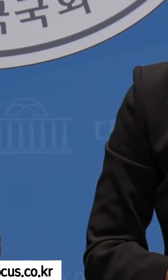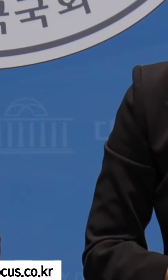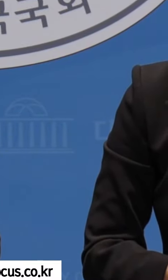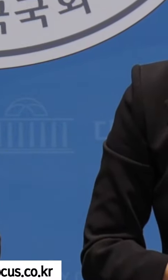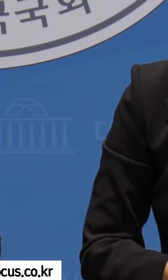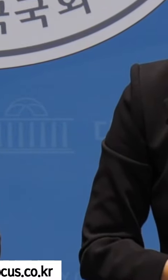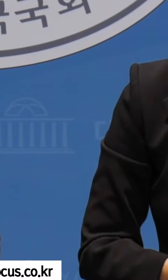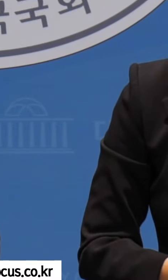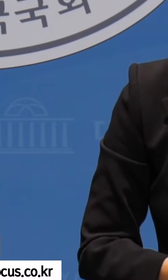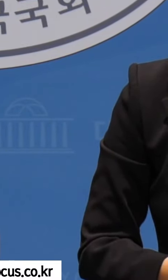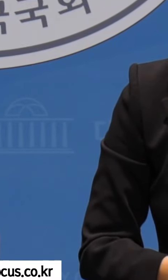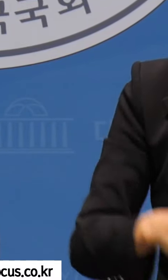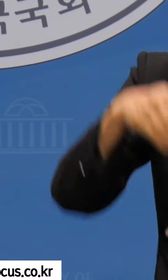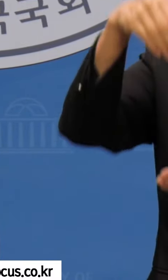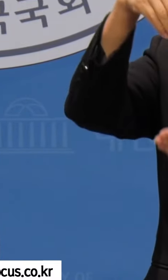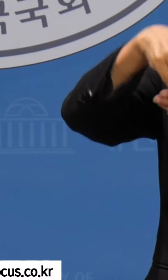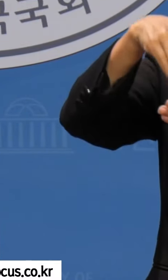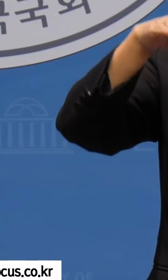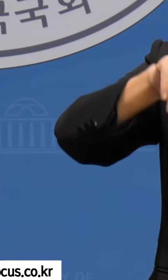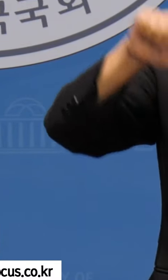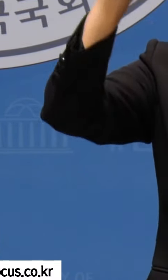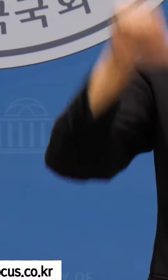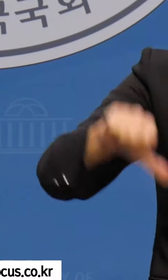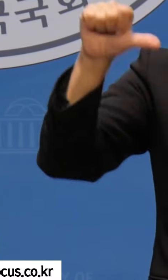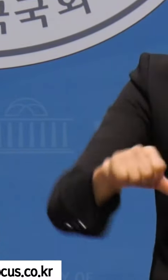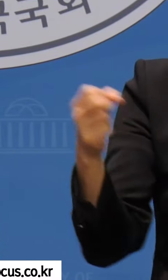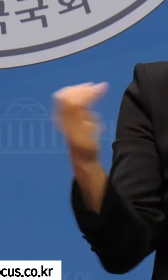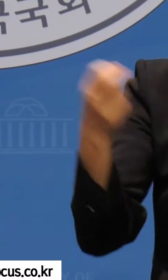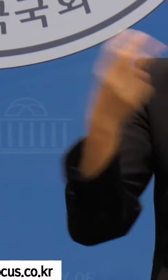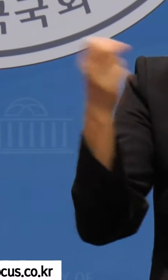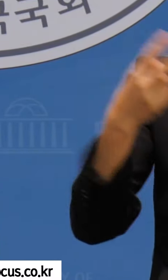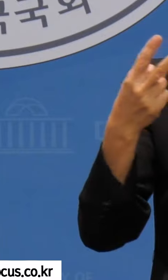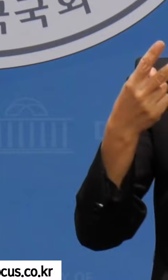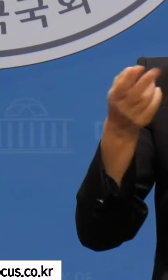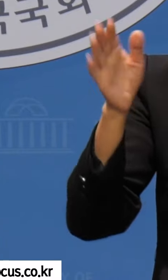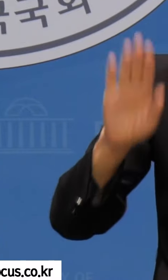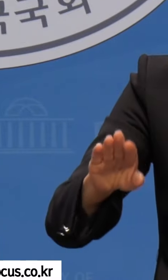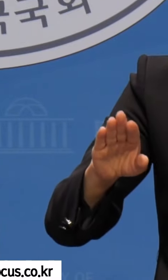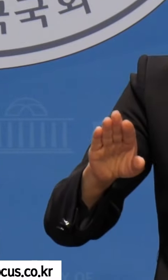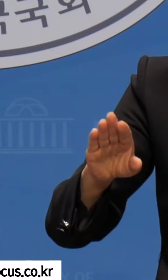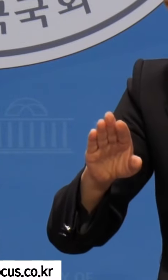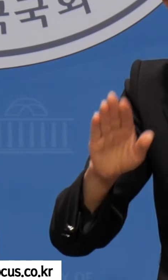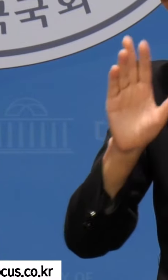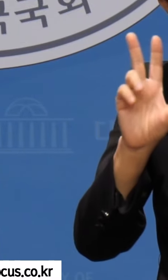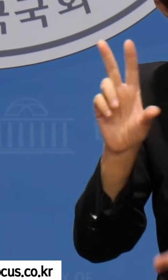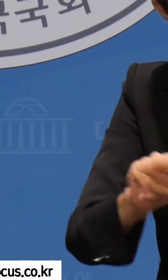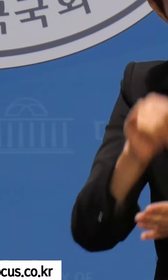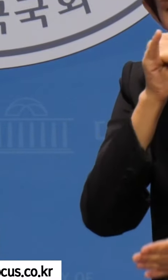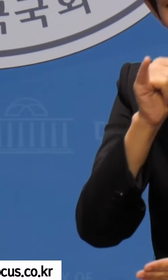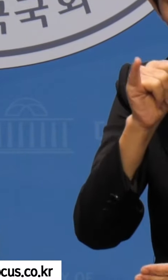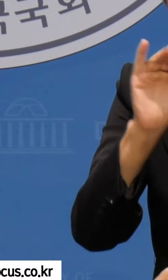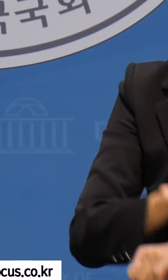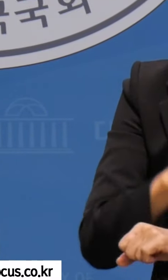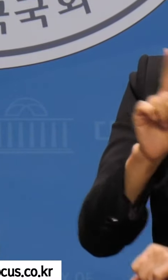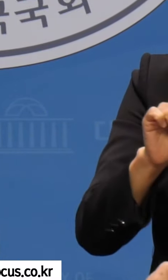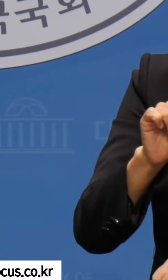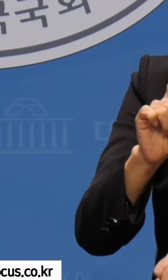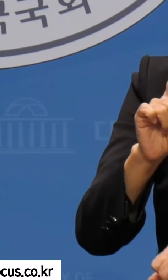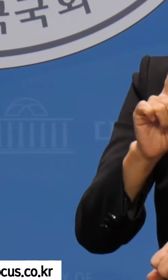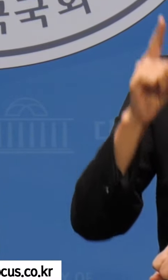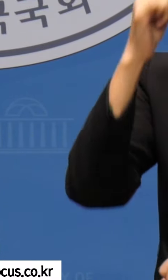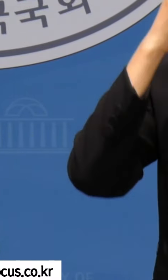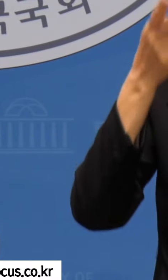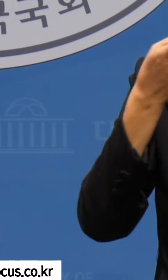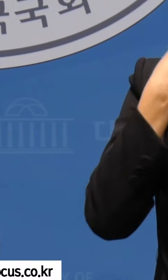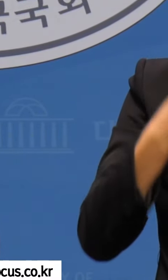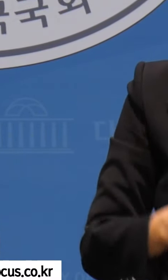번번히 선거에서 지고도 뭐가 잘됐는지 알지도 못하고 바꾸려는 의지도 노력도